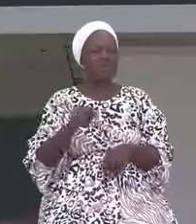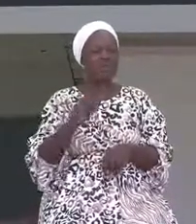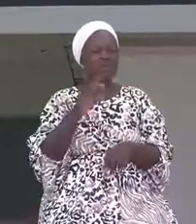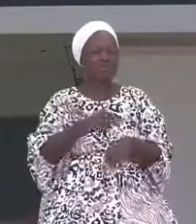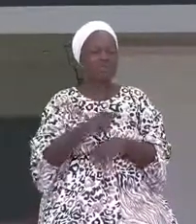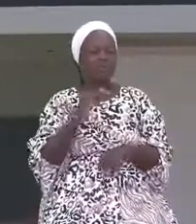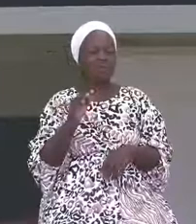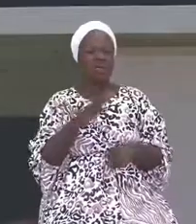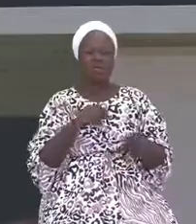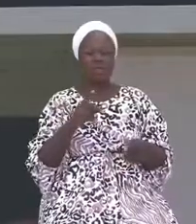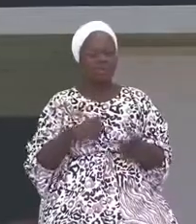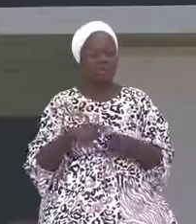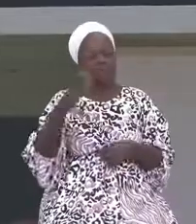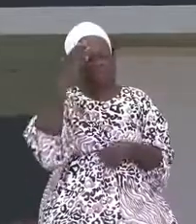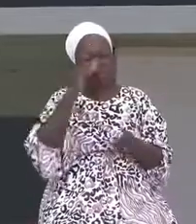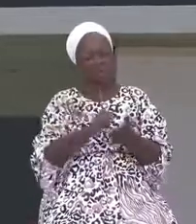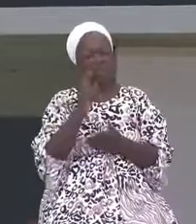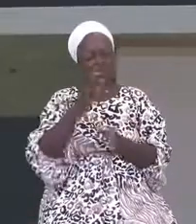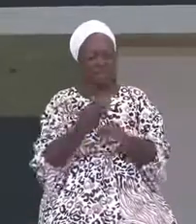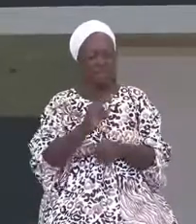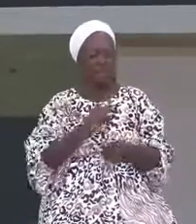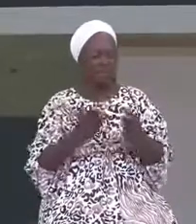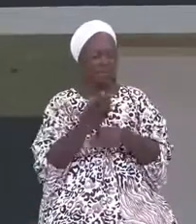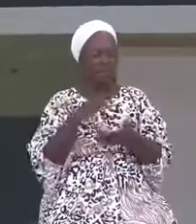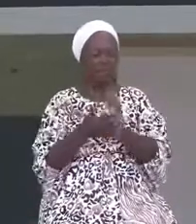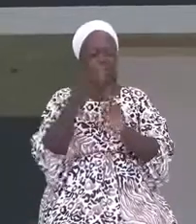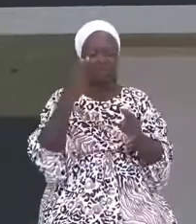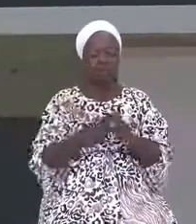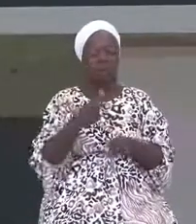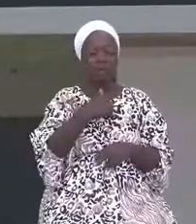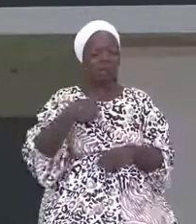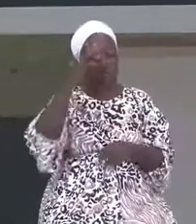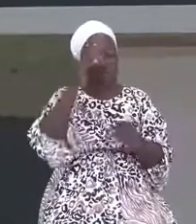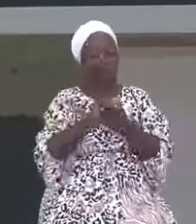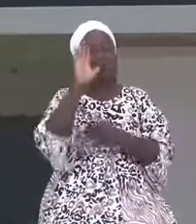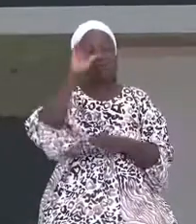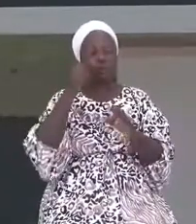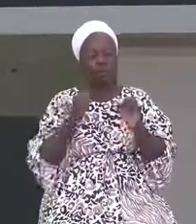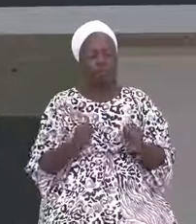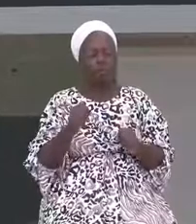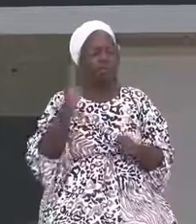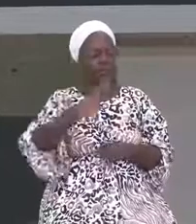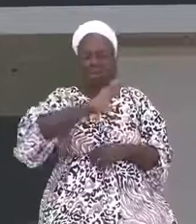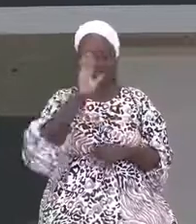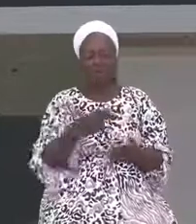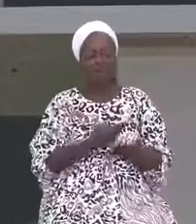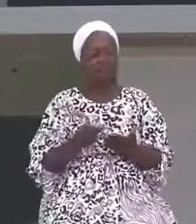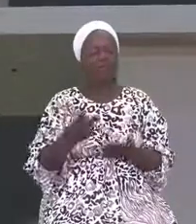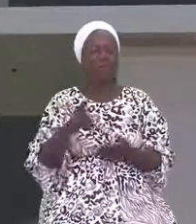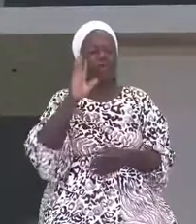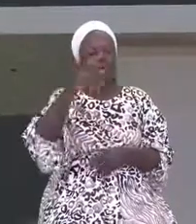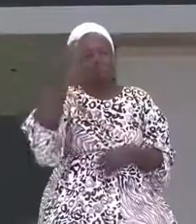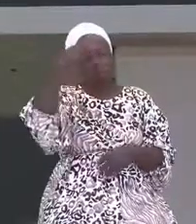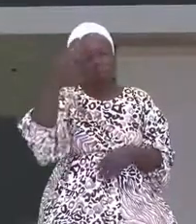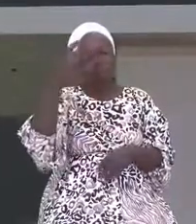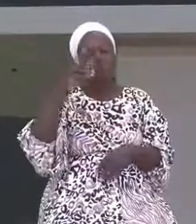que tu nous donneras la victoire et nous savons que ta puissance ne faillera jamais ta sagesse